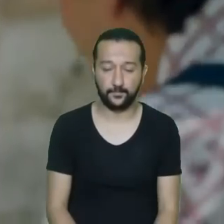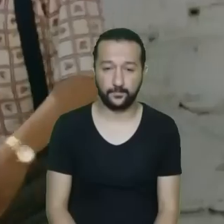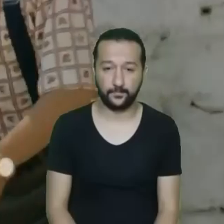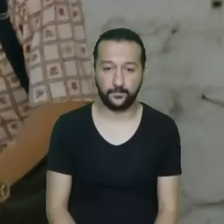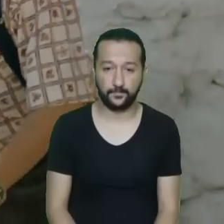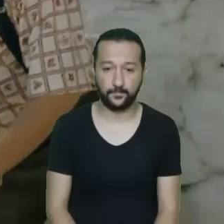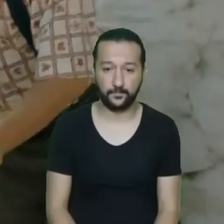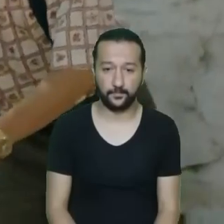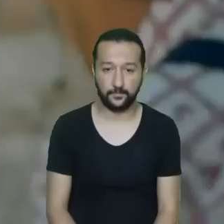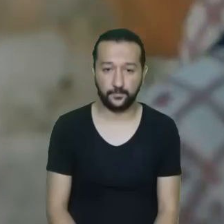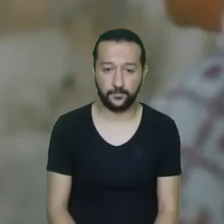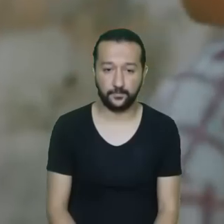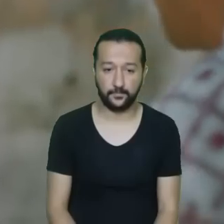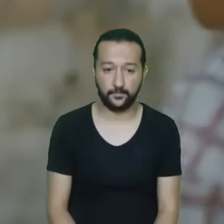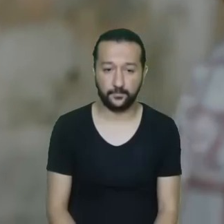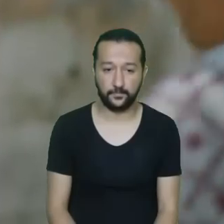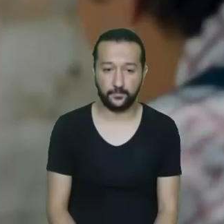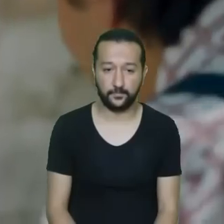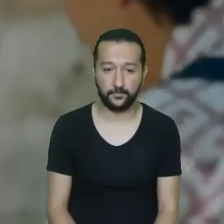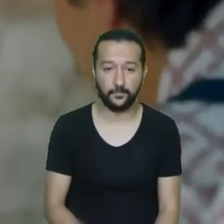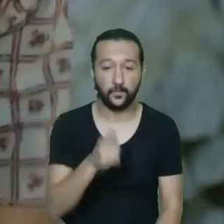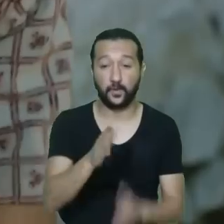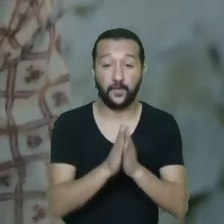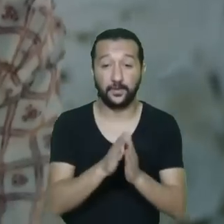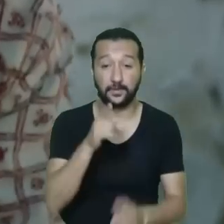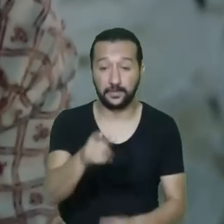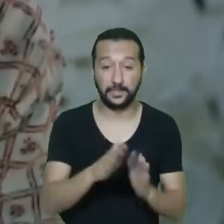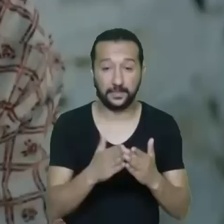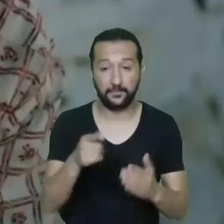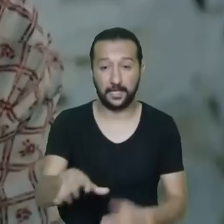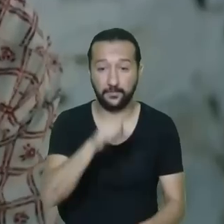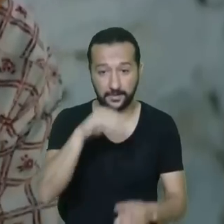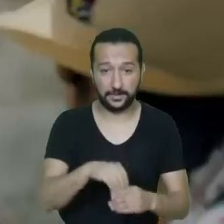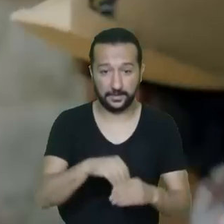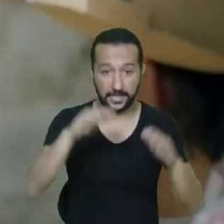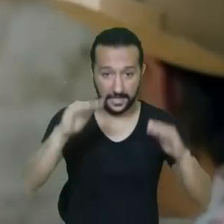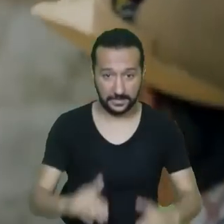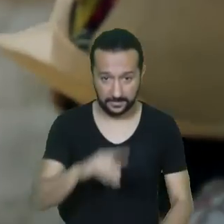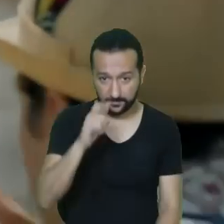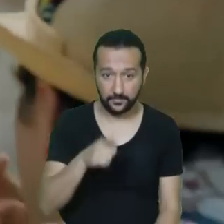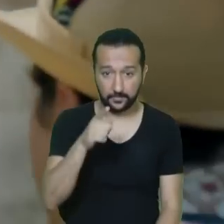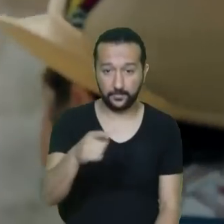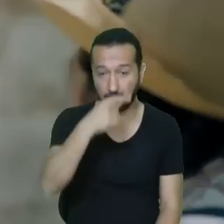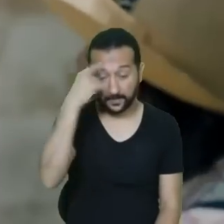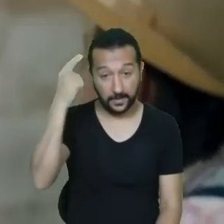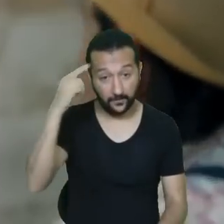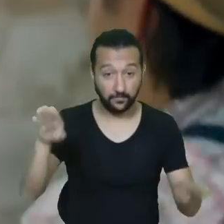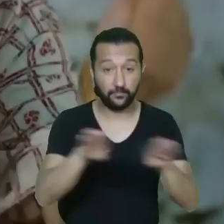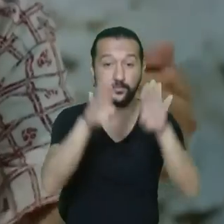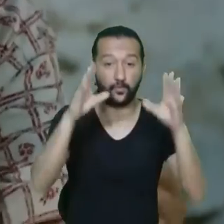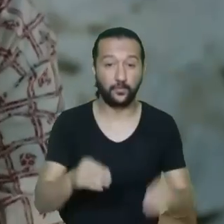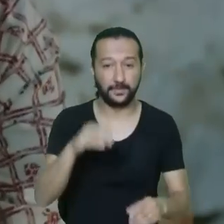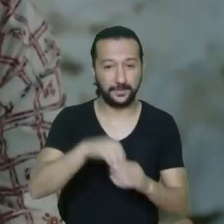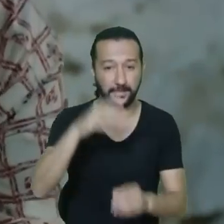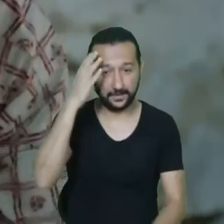Eğilip kitabı almaya yeltenirken gözü Zümrüt'te. Çok affedersin sen de kitapları almak için. İyice mi? Hay böyle kafa kafaya